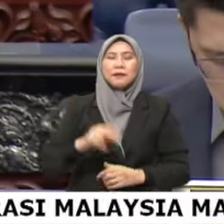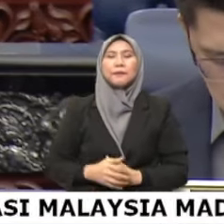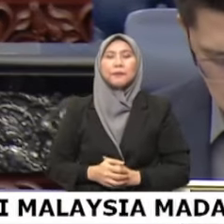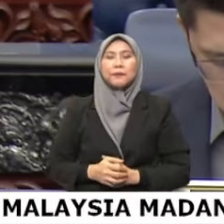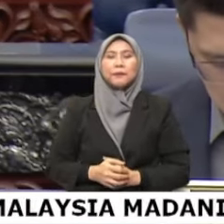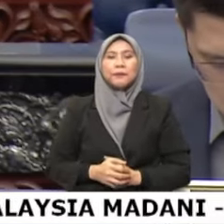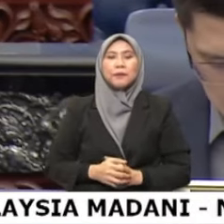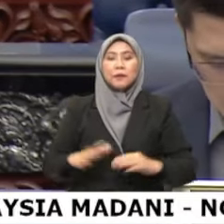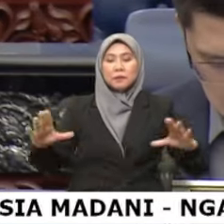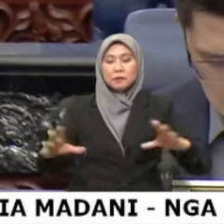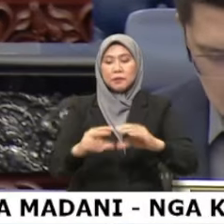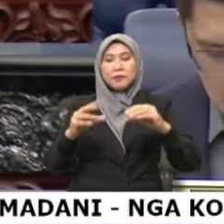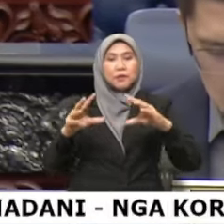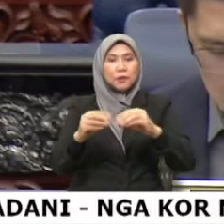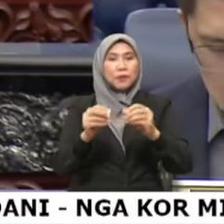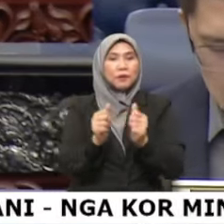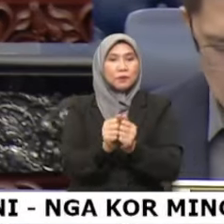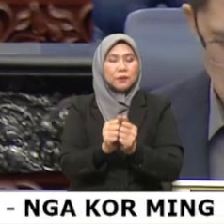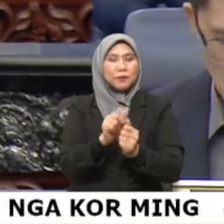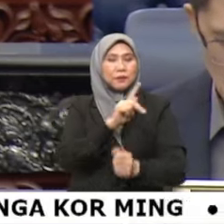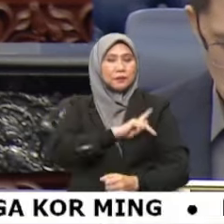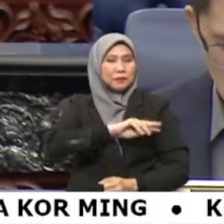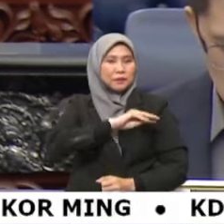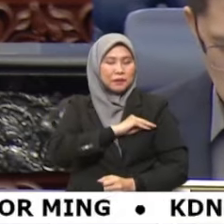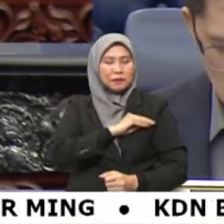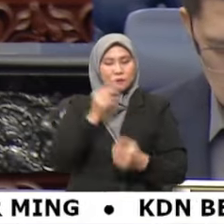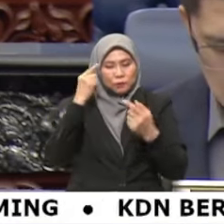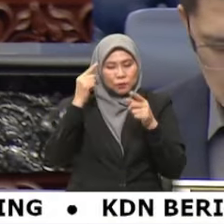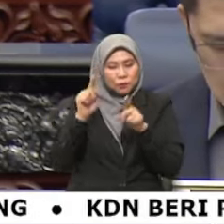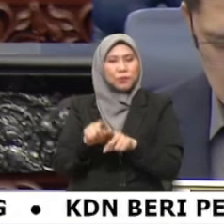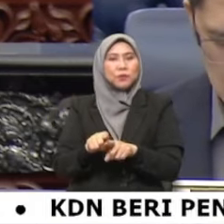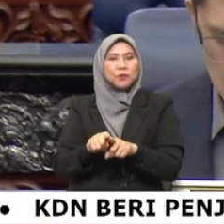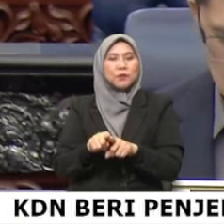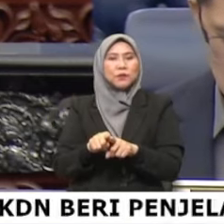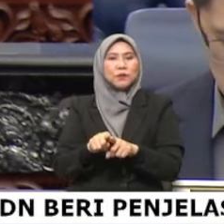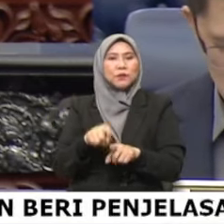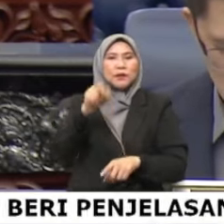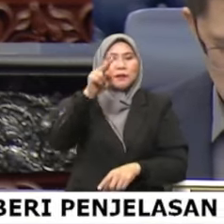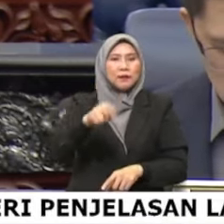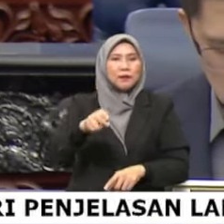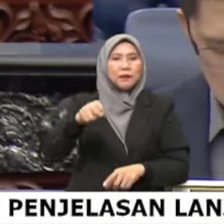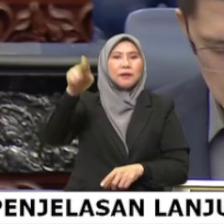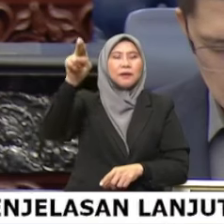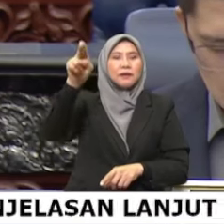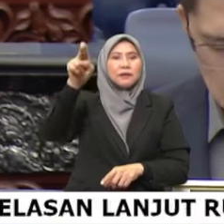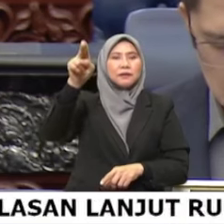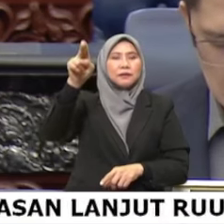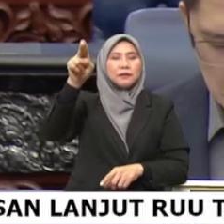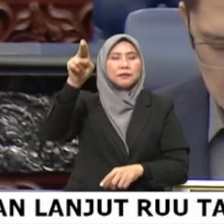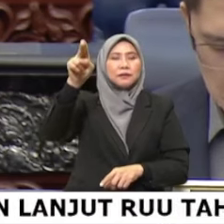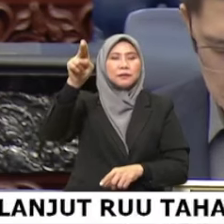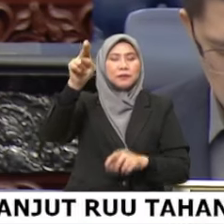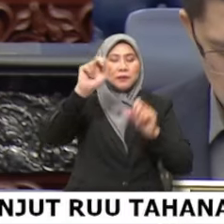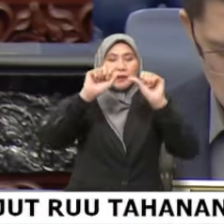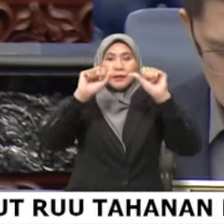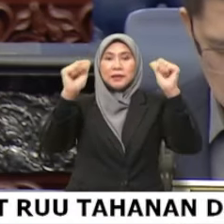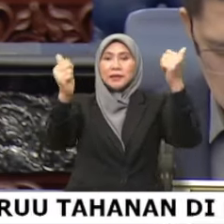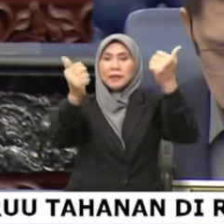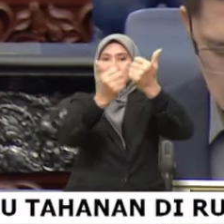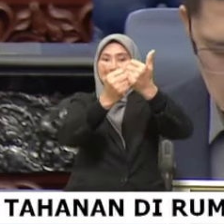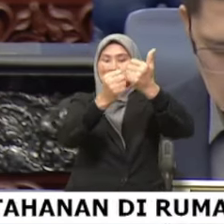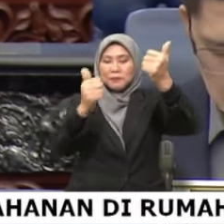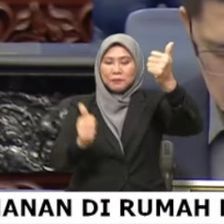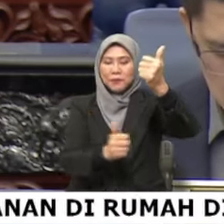Menteri dan mesyuarat di antara kementerian telah bersetuju dan menetapkan agar Halal Development Corporations, agensi di bawah